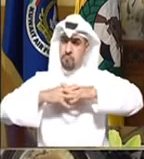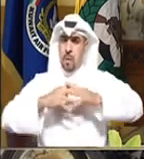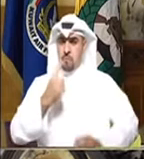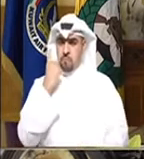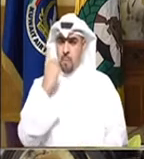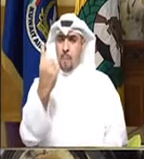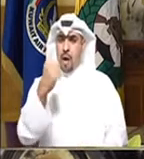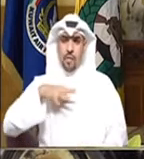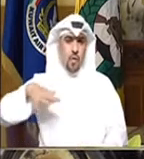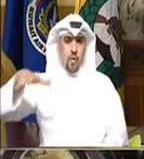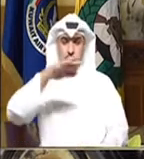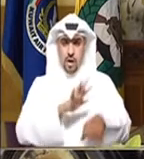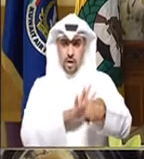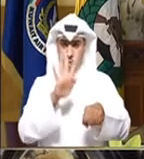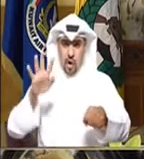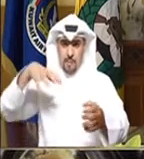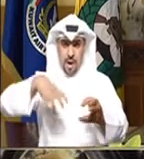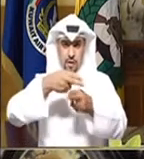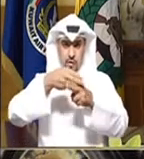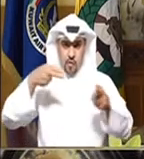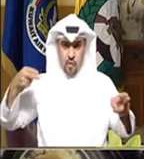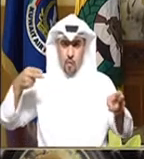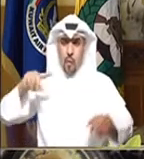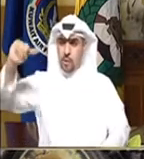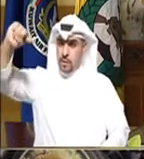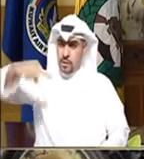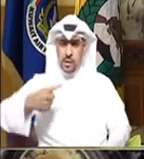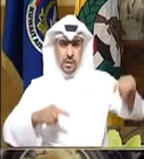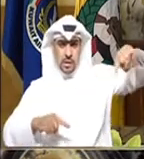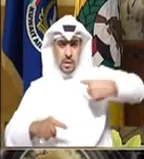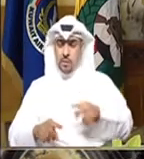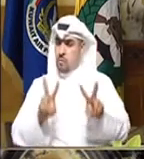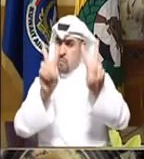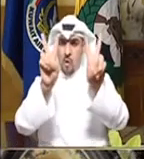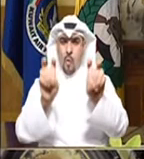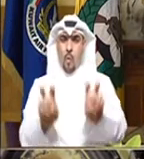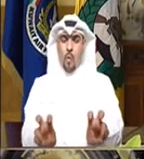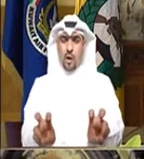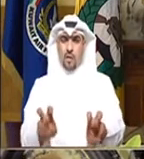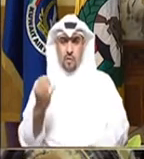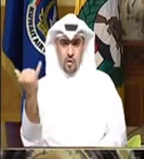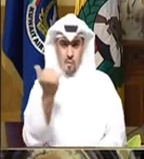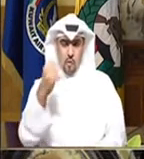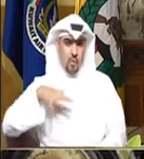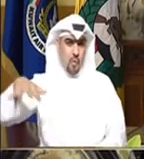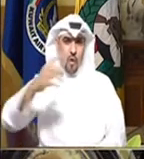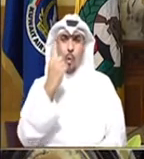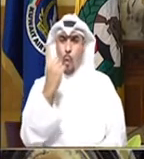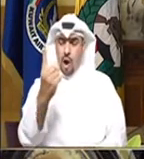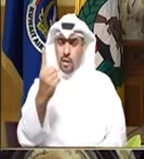صفا واحدا في وجه كل من يحاول إثارة النعرات الطائفية